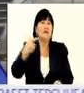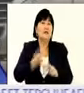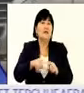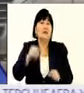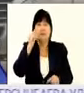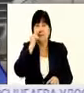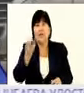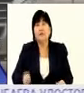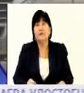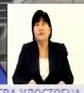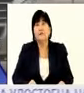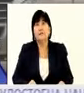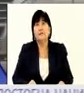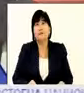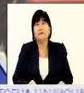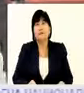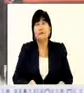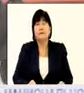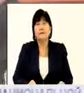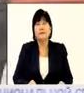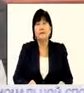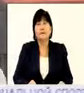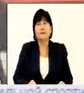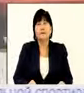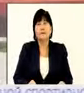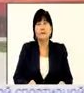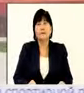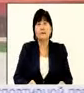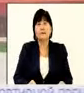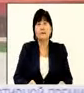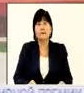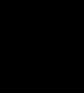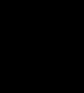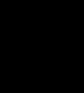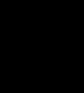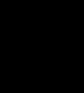Чингис Уалихан, Алаймужан Жолтаев, Арынгазы Алпыспаев, Канат Махамбетов, телеканал Кызылорда.